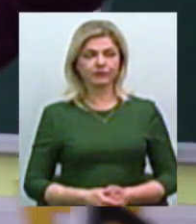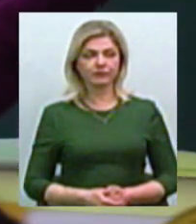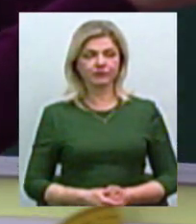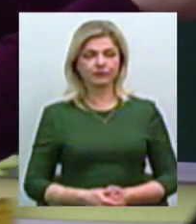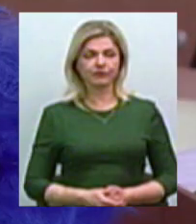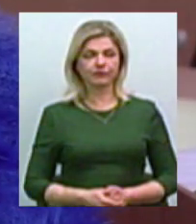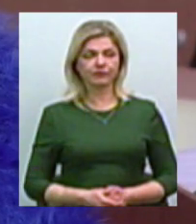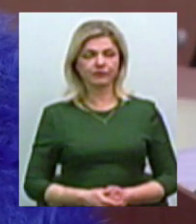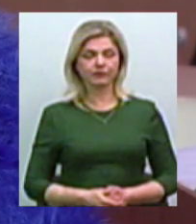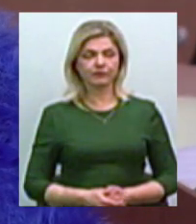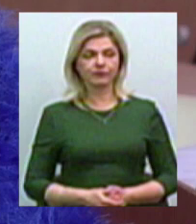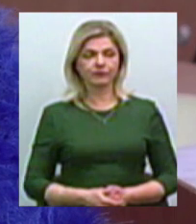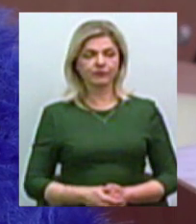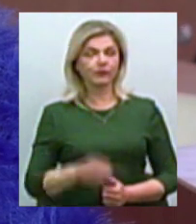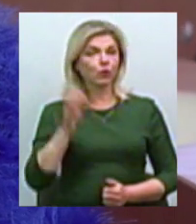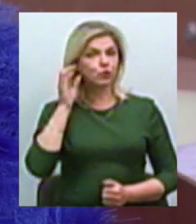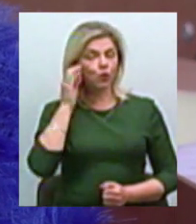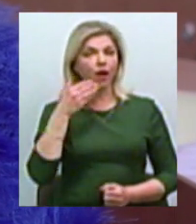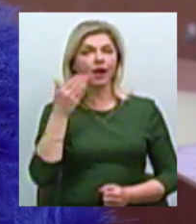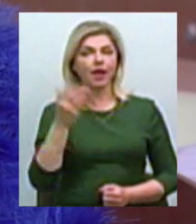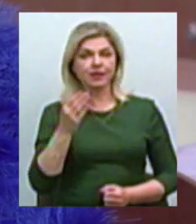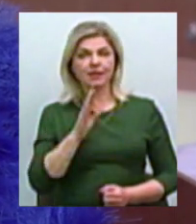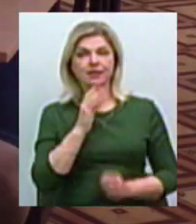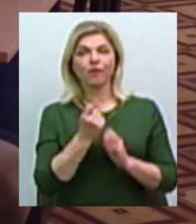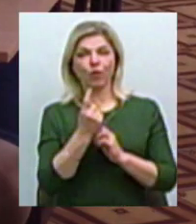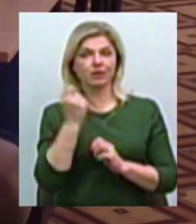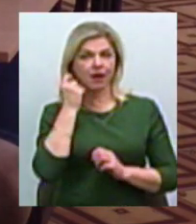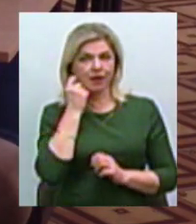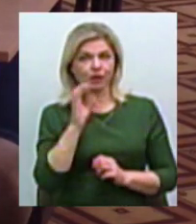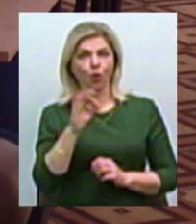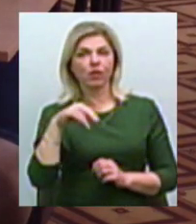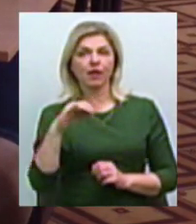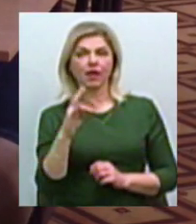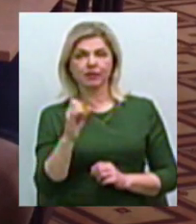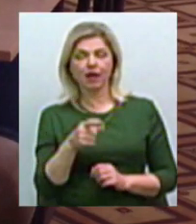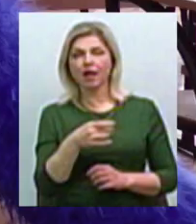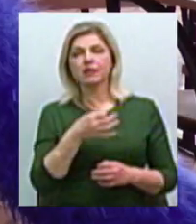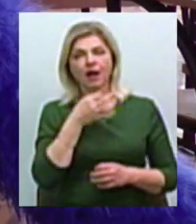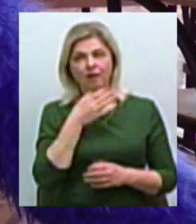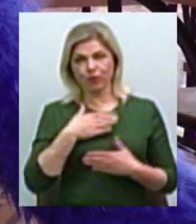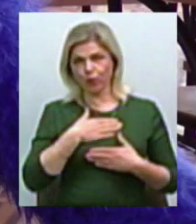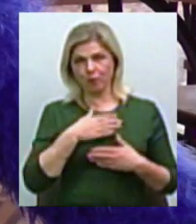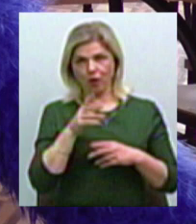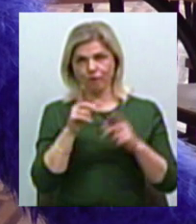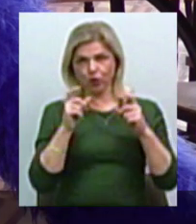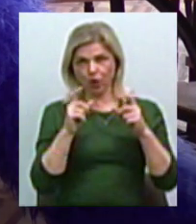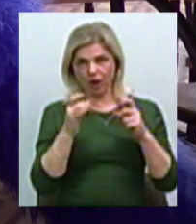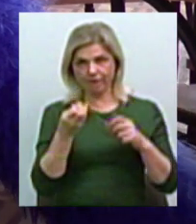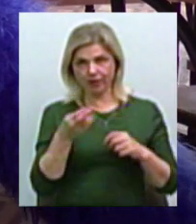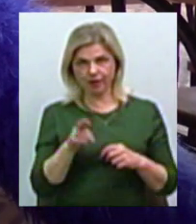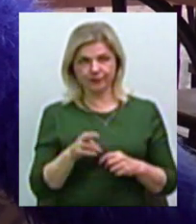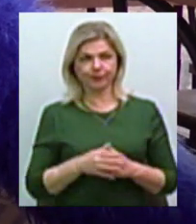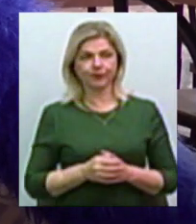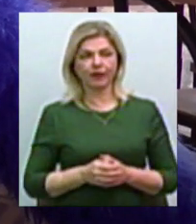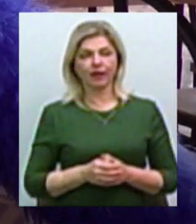світу, я покажу. Слухає Лексі 11-річна Аліна Кружкова. Дівчинка захоплюється фотографією. Наприклад,